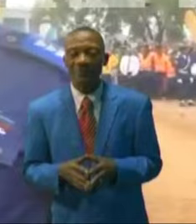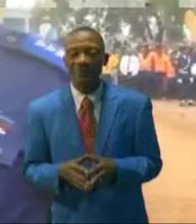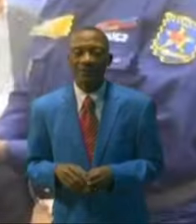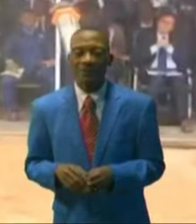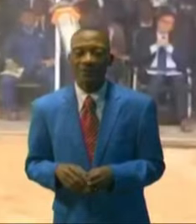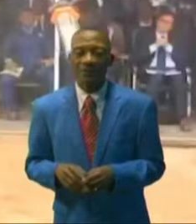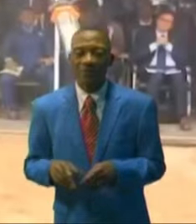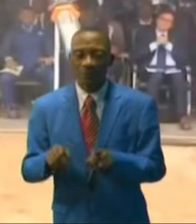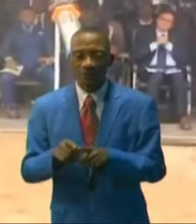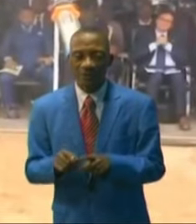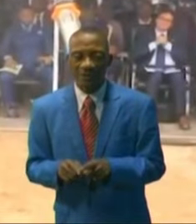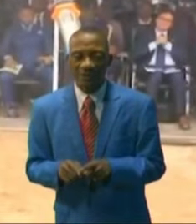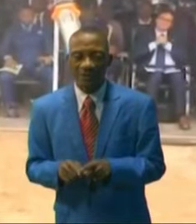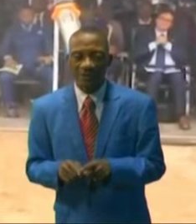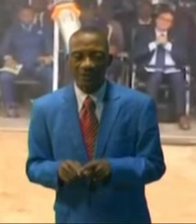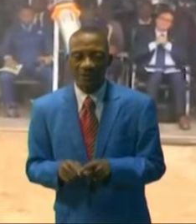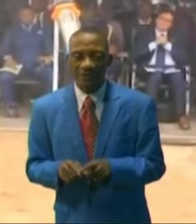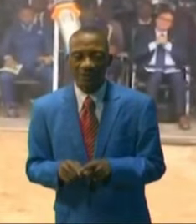et l'historique de ce